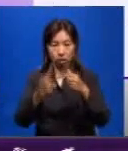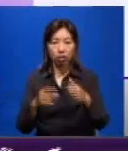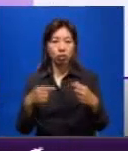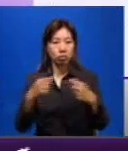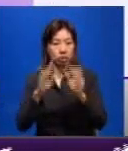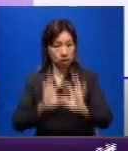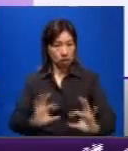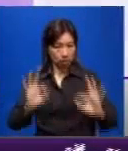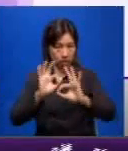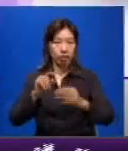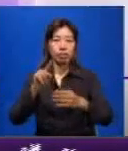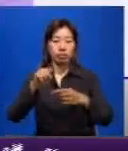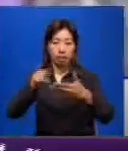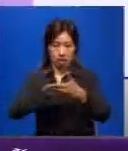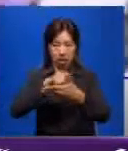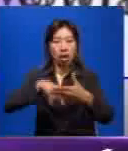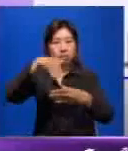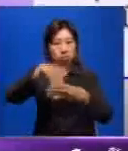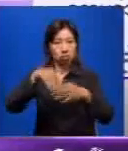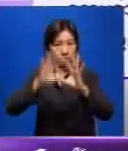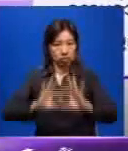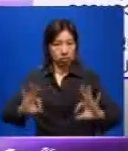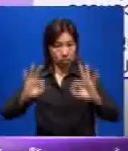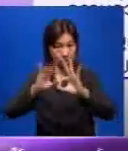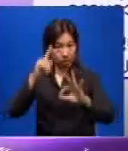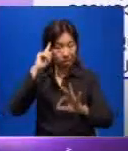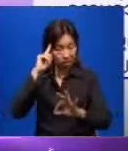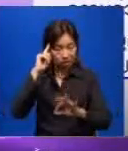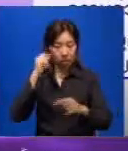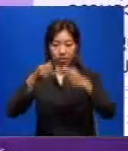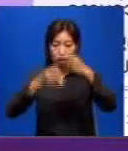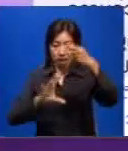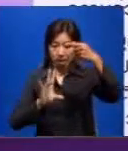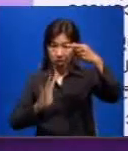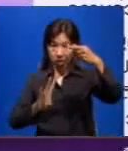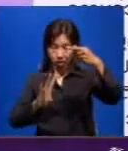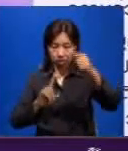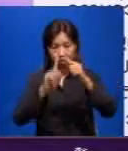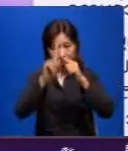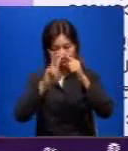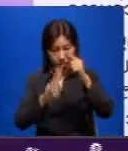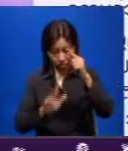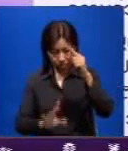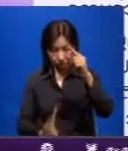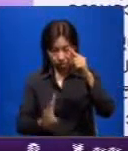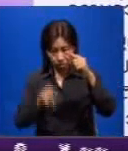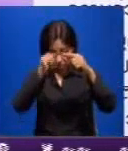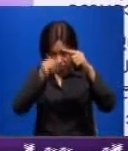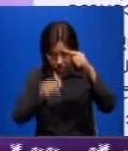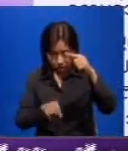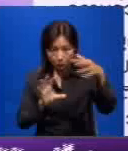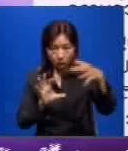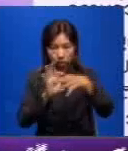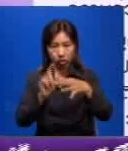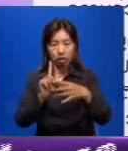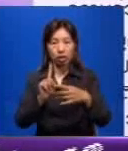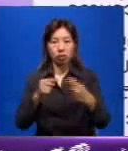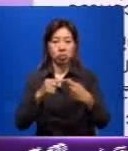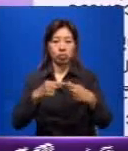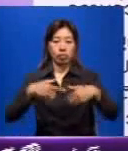กุลที่ปรึกษากฎหมายพรรคเพื่อไทยอ่านแถลงการ7ข้อนะคะซึ่งใน7ข้อนั้นก็ระบุว่าความขัดแย้งในสังคมขณะ